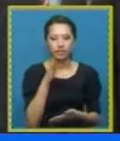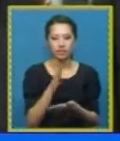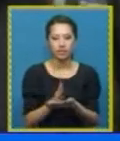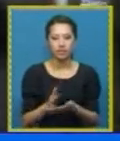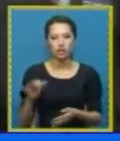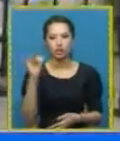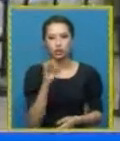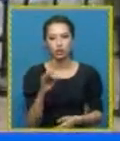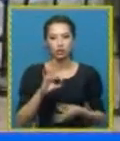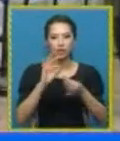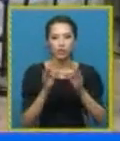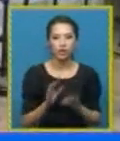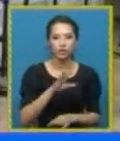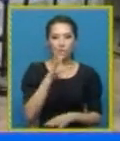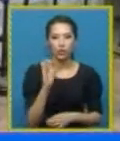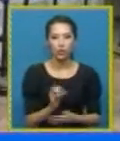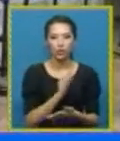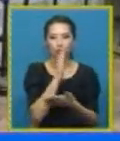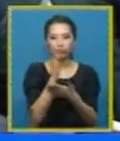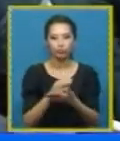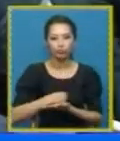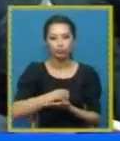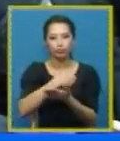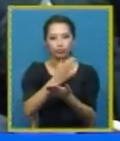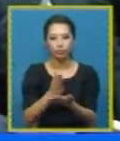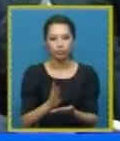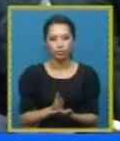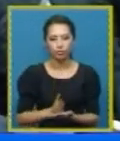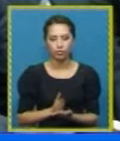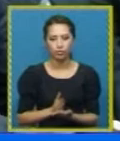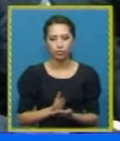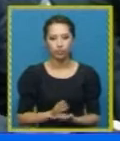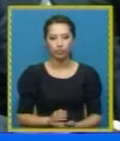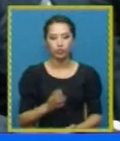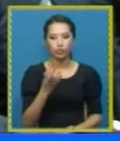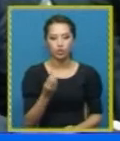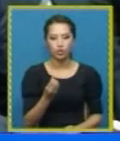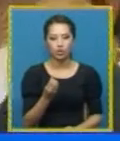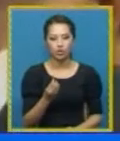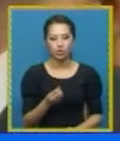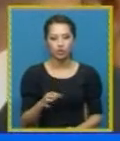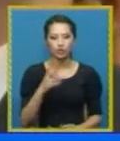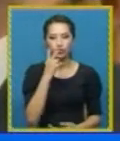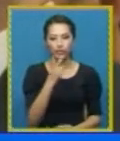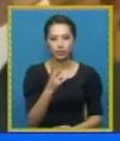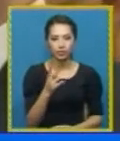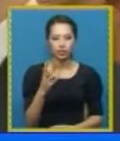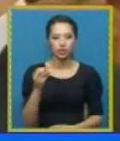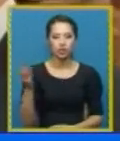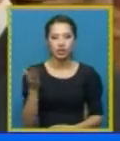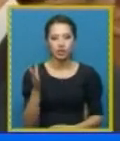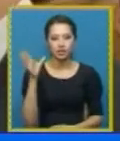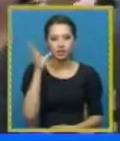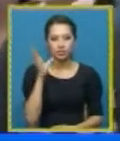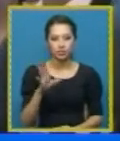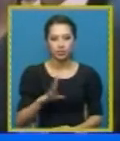өлкетану мұражайының сондай-ақ тарихи мәдени орталықтың да іс бастағанынан хабардар болды. Игі бастамаларды болашақтың баянды ісіне